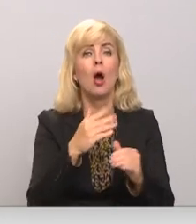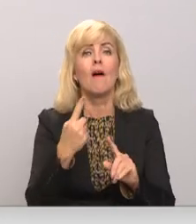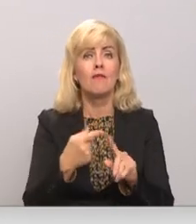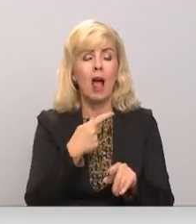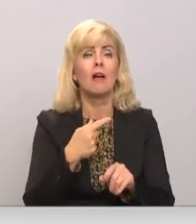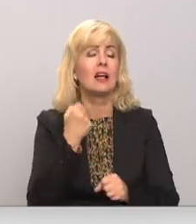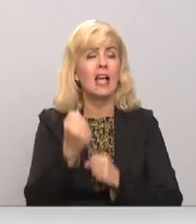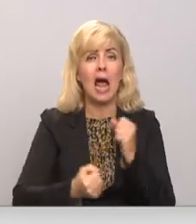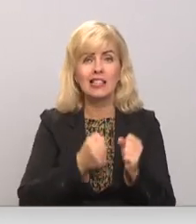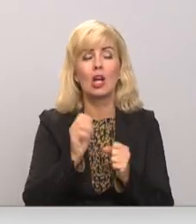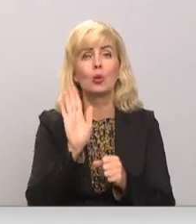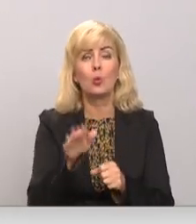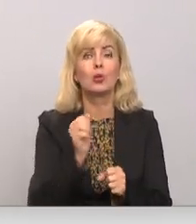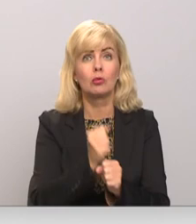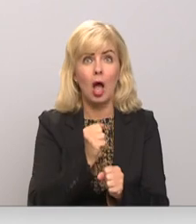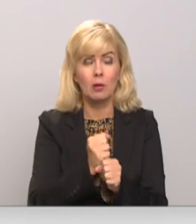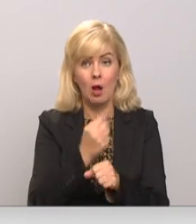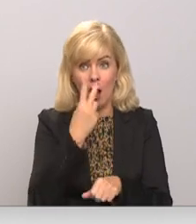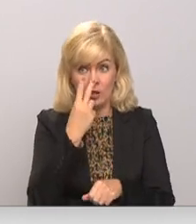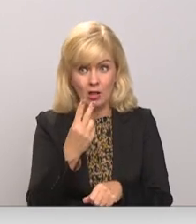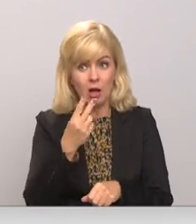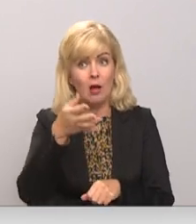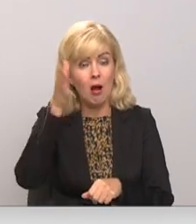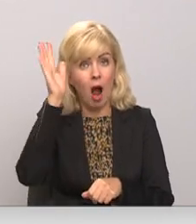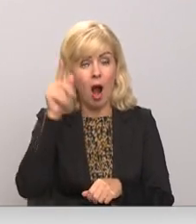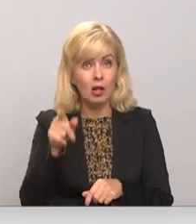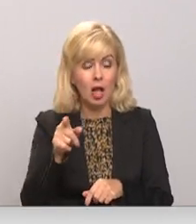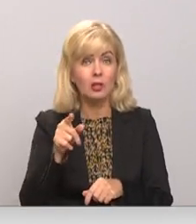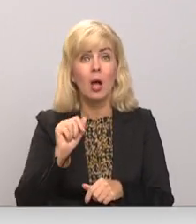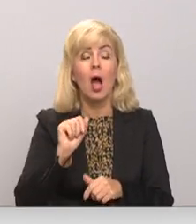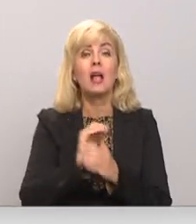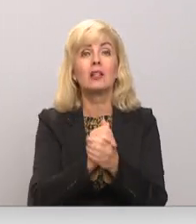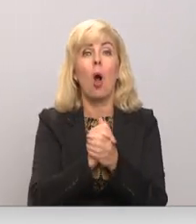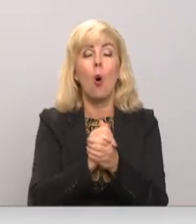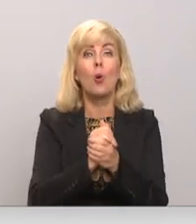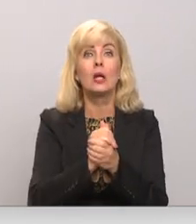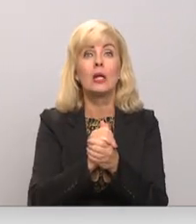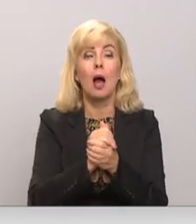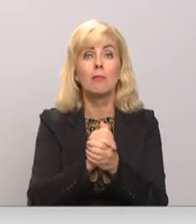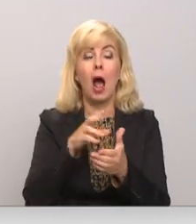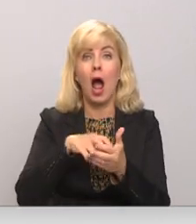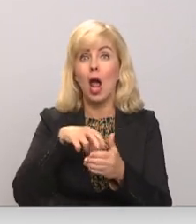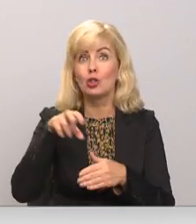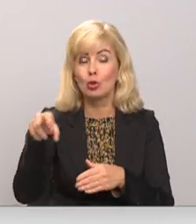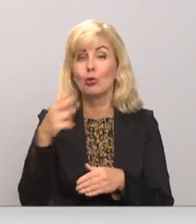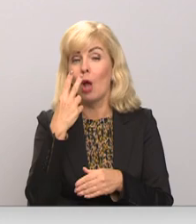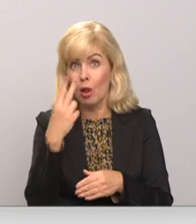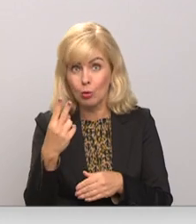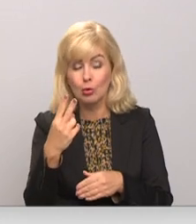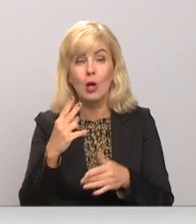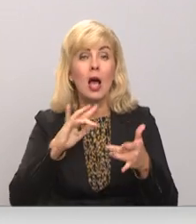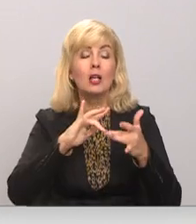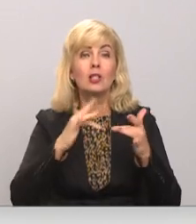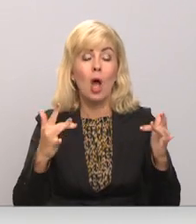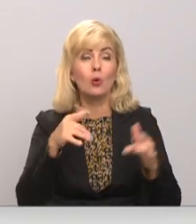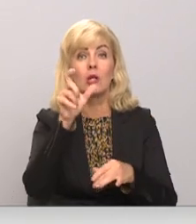bija jāaizskrien. Un skatoties, nu šitādas gailenes, es draugiem aizsūtu, es saku, nu lūdzu. Cilvēki arī sociālajos